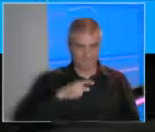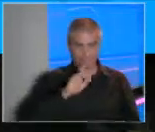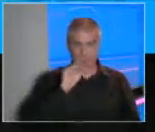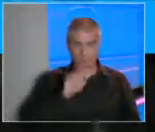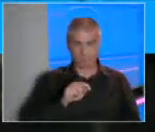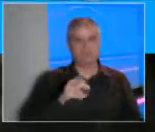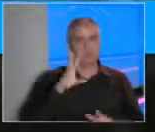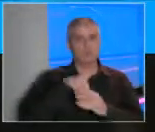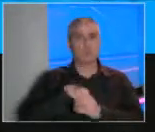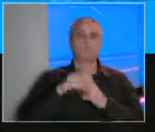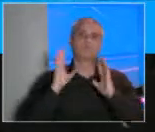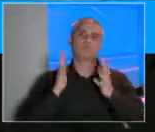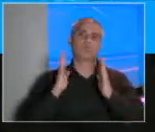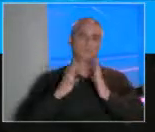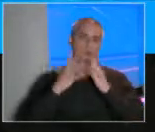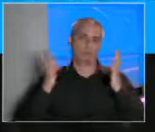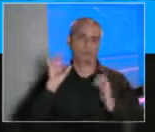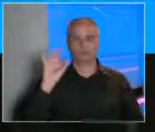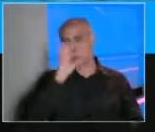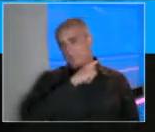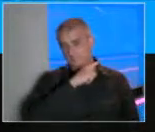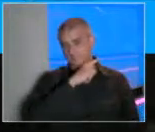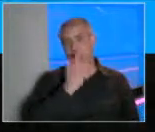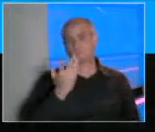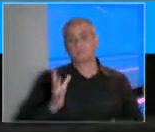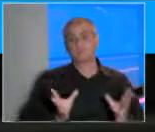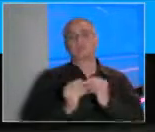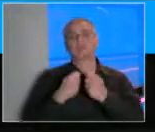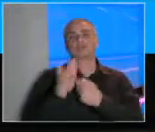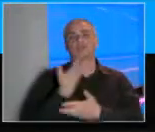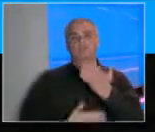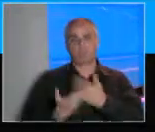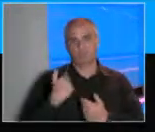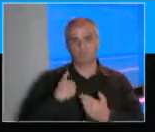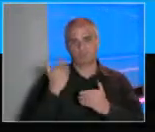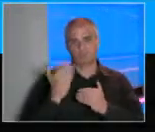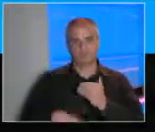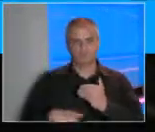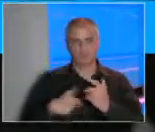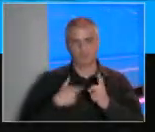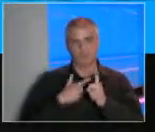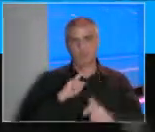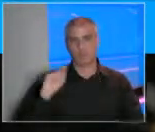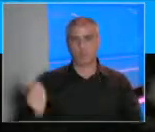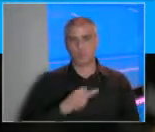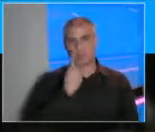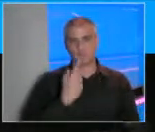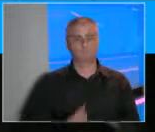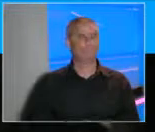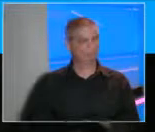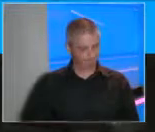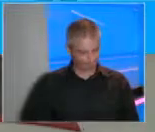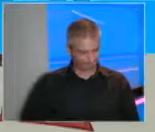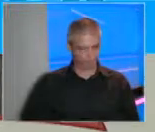הזה ומעורבות מאוד מאוד גדולה שלהם. ויחד, אתה יודע, בשיתוף פעולה אנחנו בסופו של דבר נלחמים כולנו בנגיף הזה.